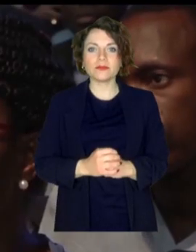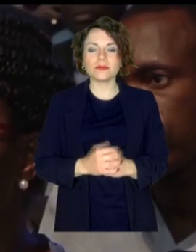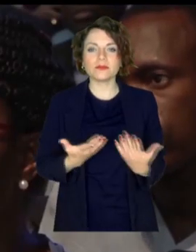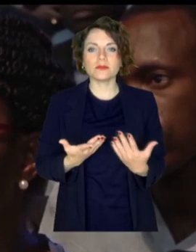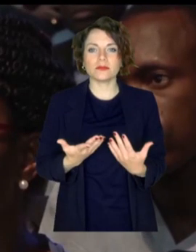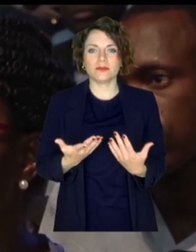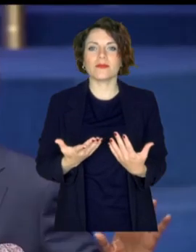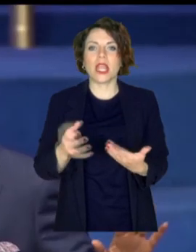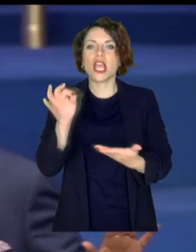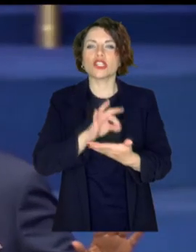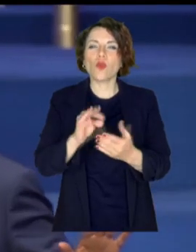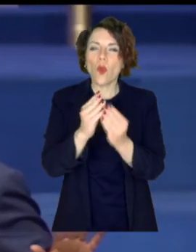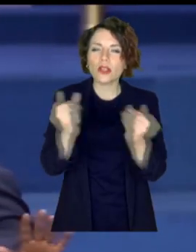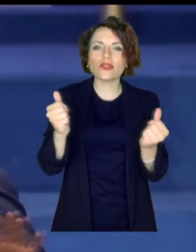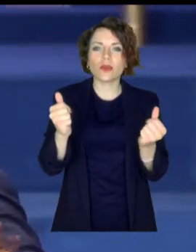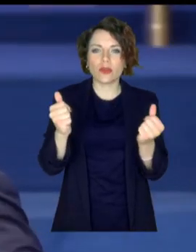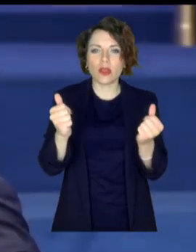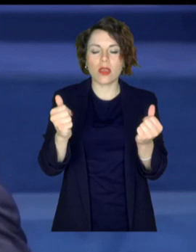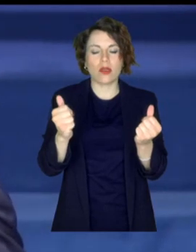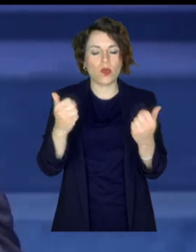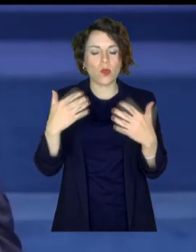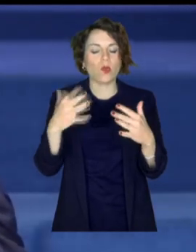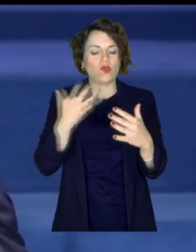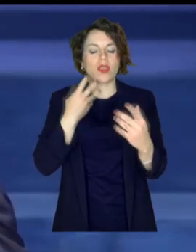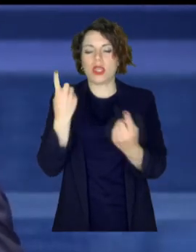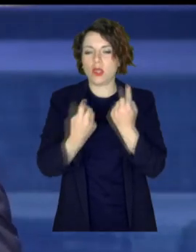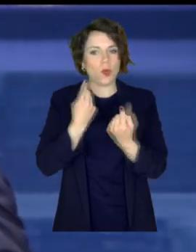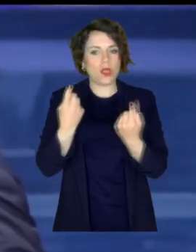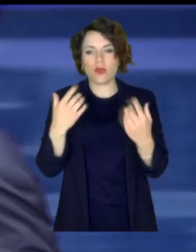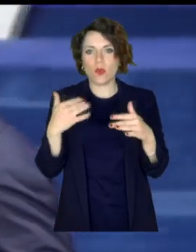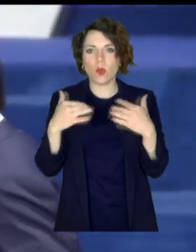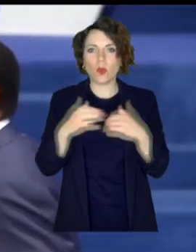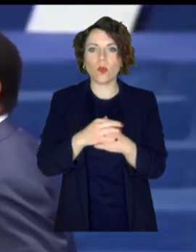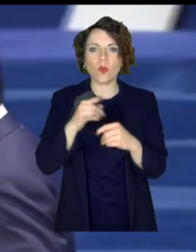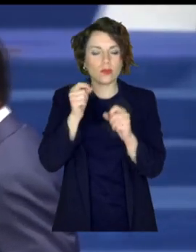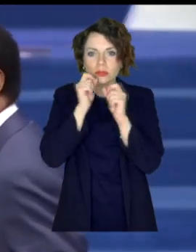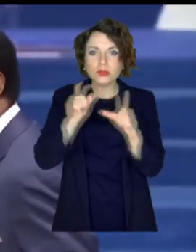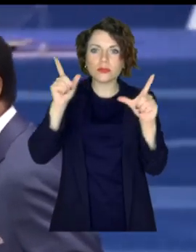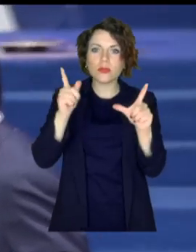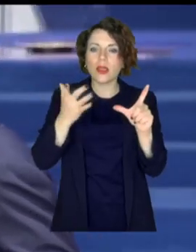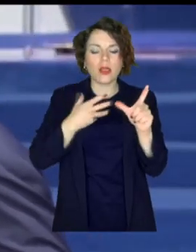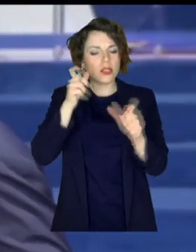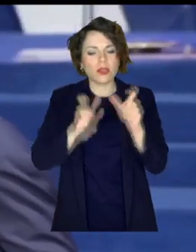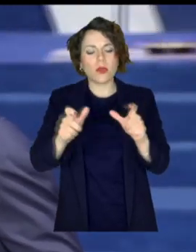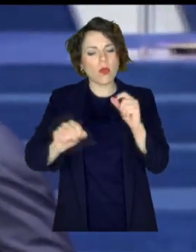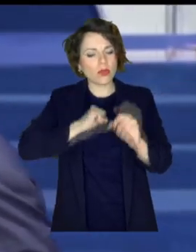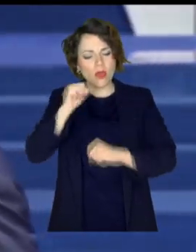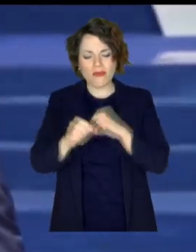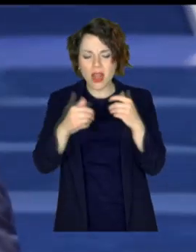Alla scuola di guarigione si vede di tutto. Si vede di tutto. Ti stupirai di quanto possono soffrire certe